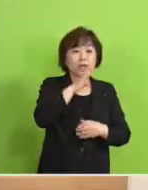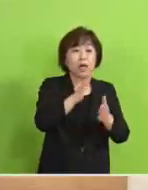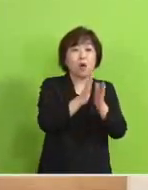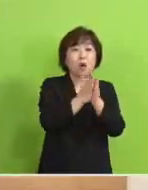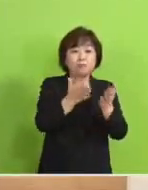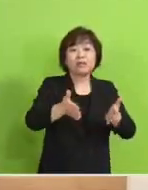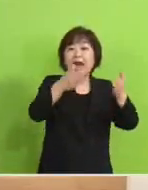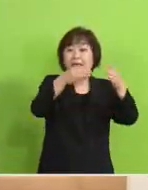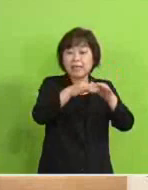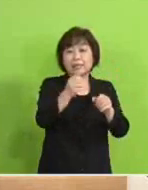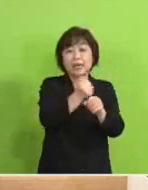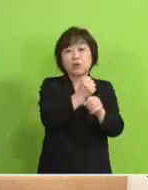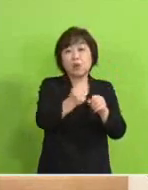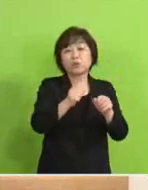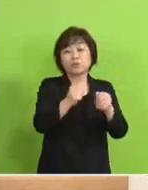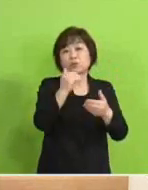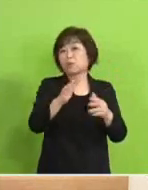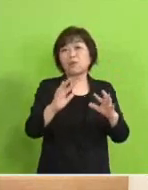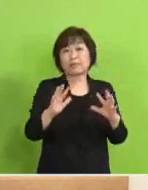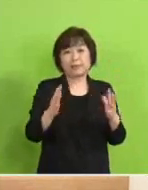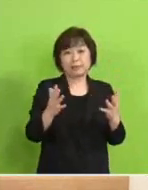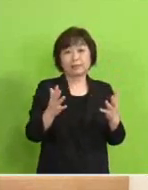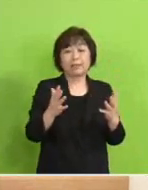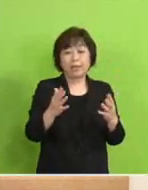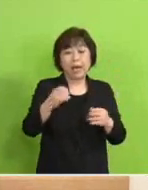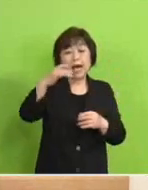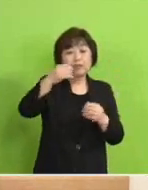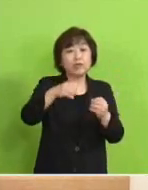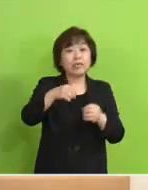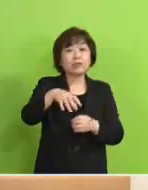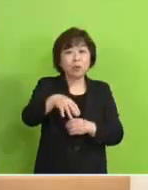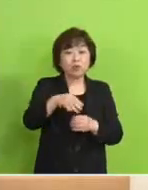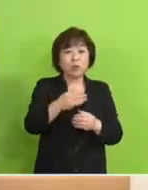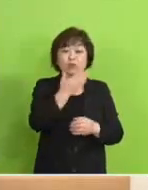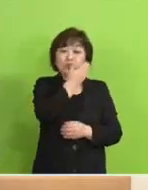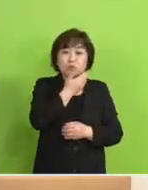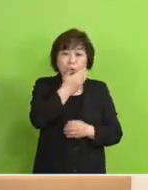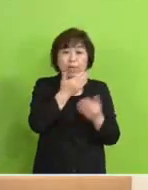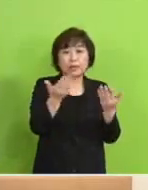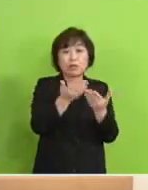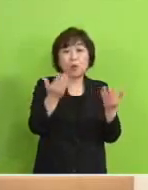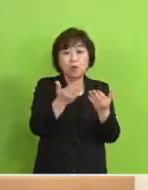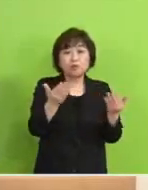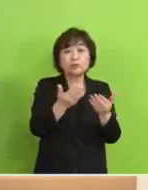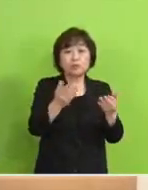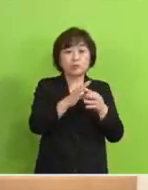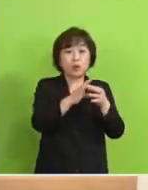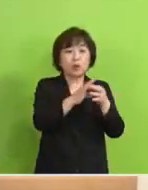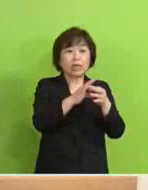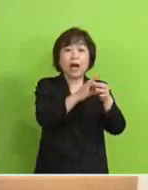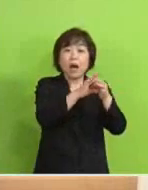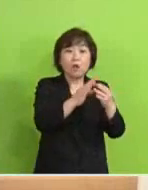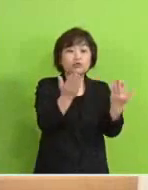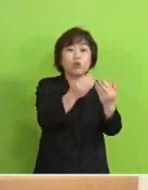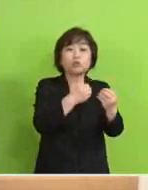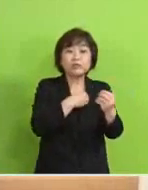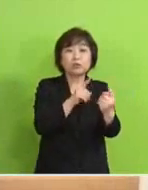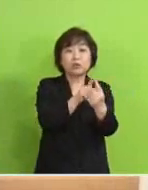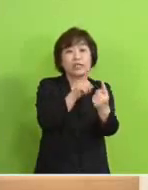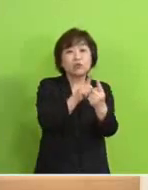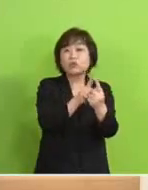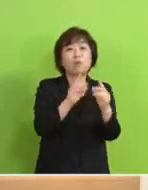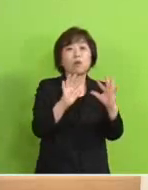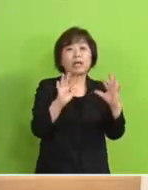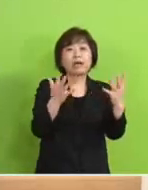業をすることはないそうです。発電所の重要な業務に従事する職員との接触も